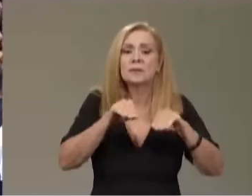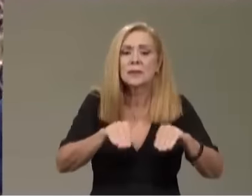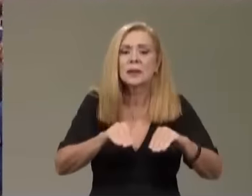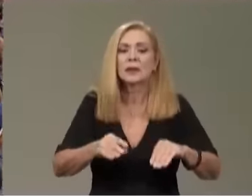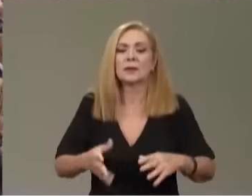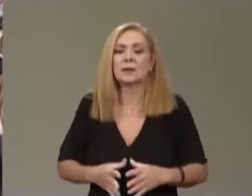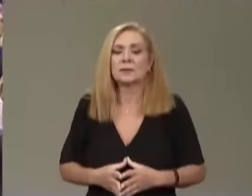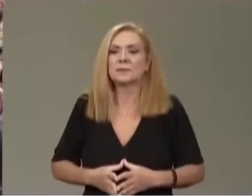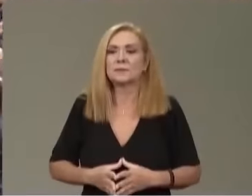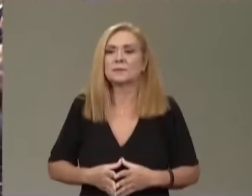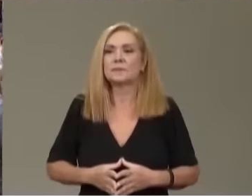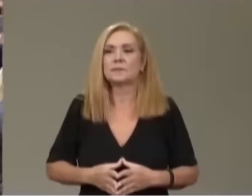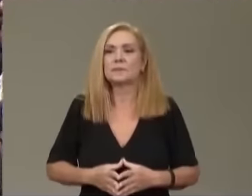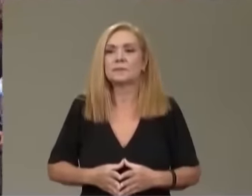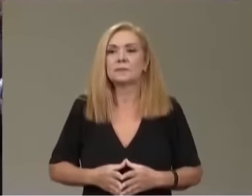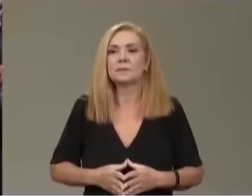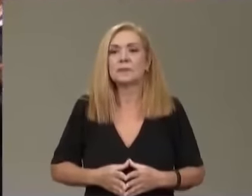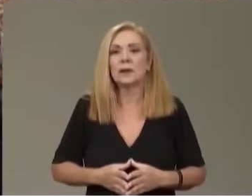αγάπη.